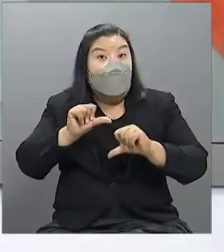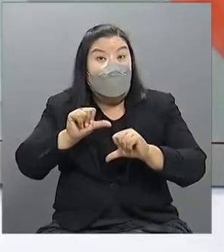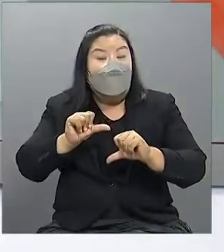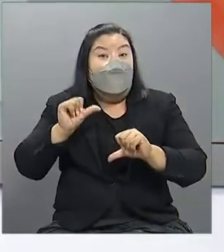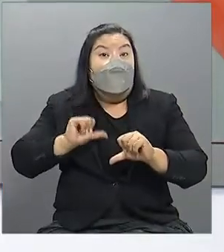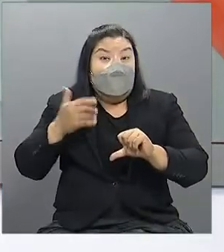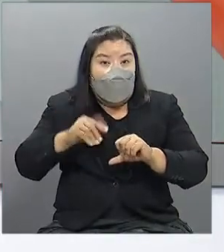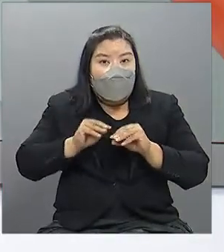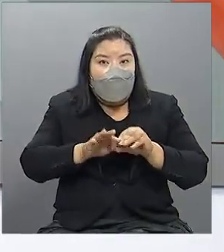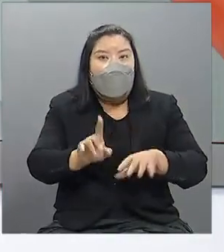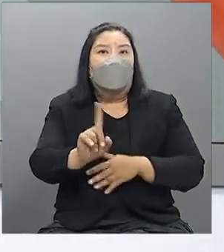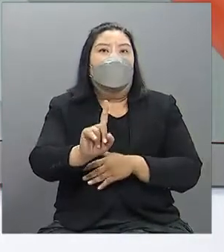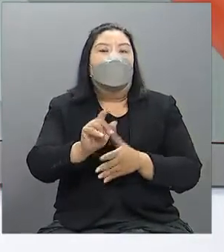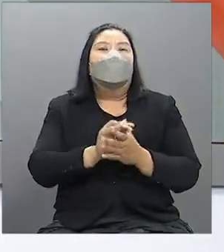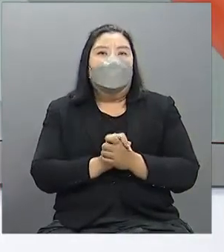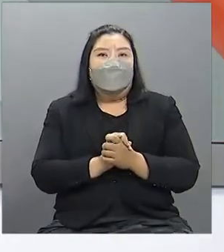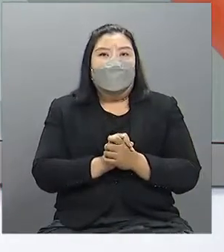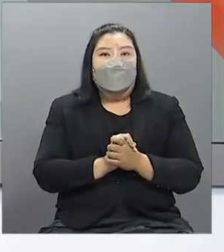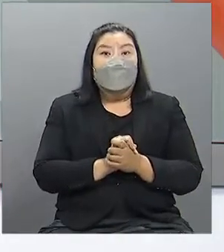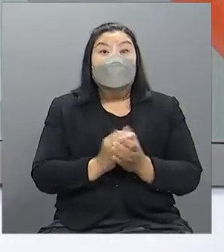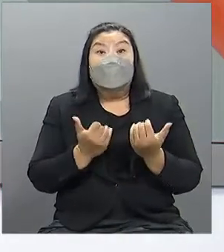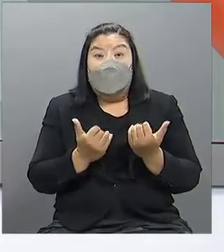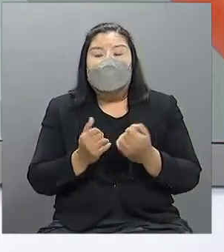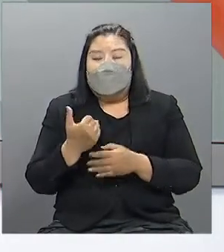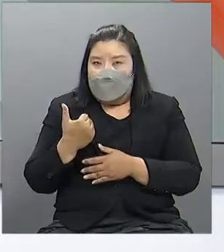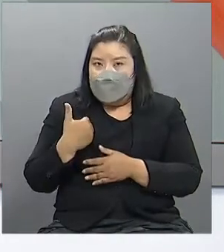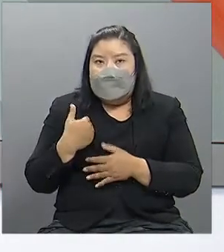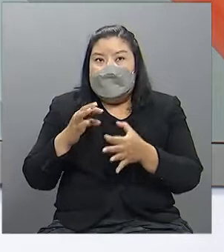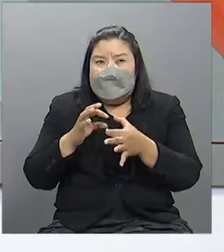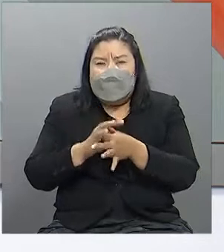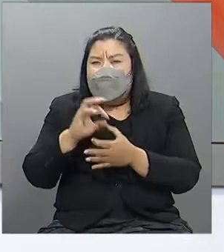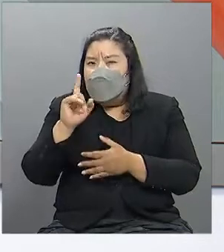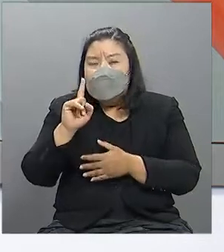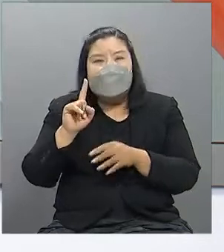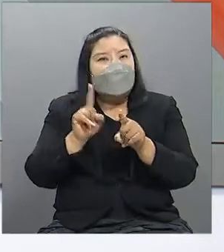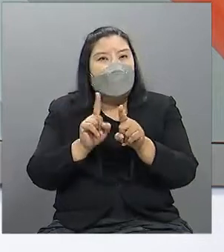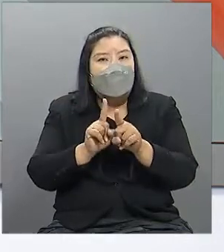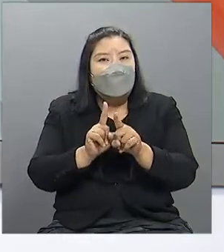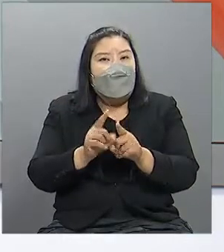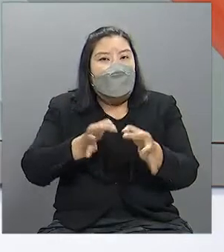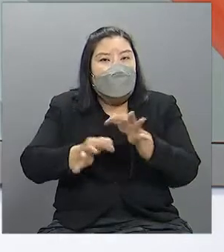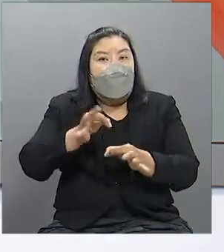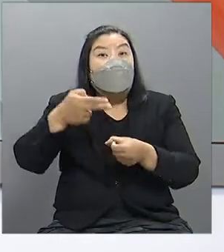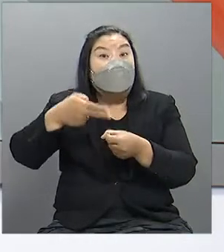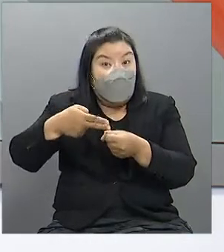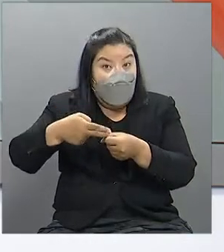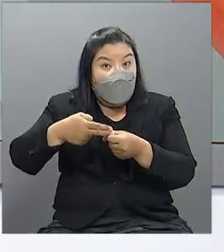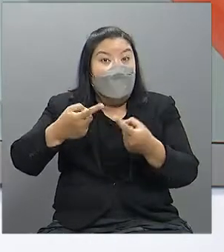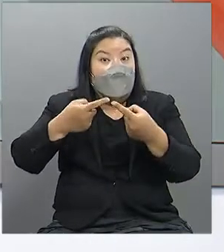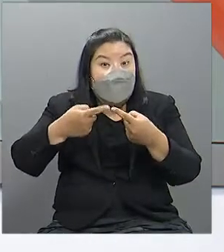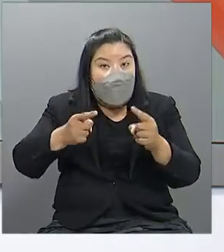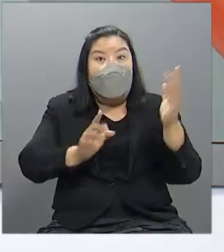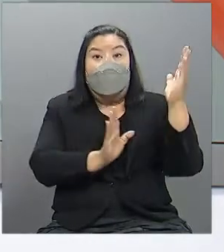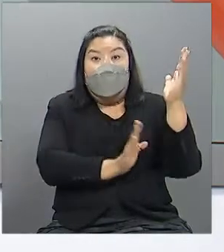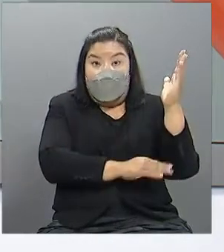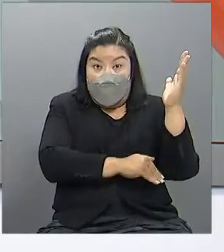คุณผู้ชมครับระยะหลังๆมีการพูดถึงพลังงานทดแทนกันมากขึ้นนะครับแต่ว่าสำหรับผู้ประกอบการในจังหวัดภาคใต้ฝั่งอันดามันโด